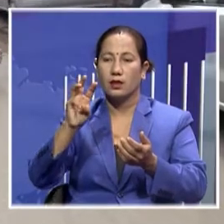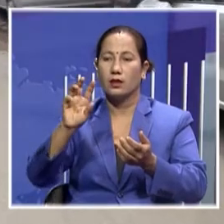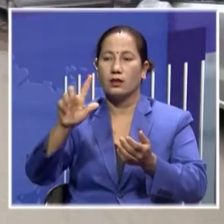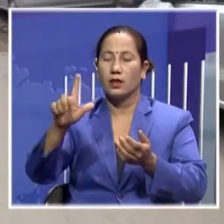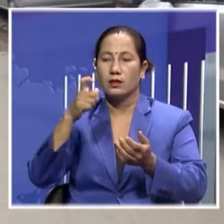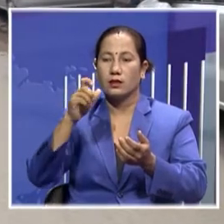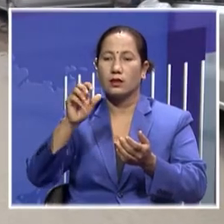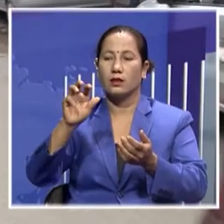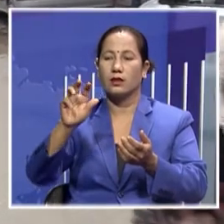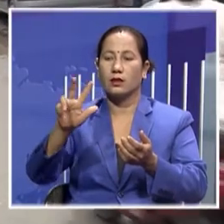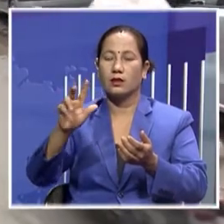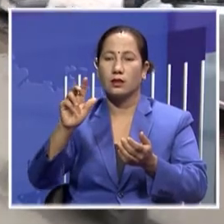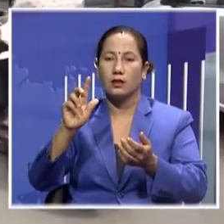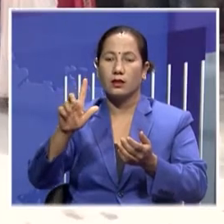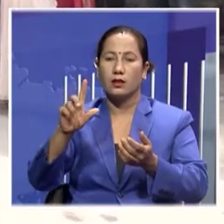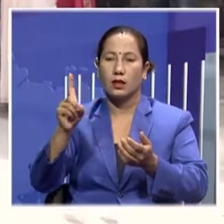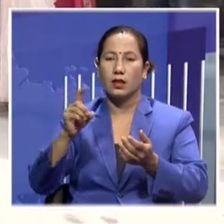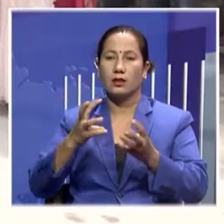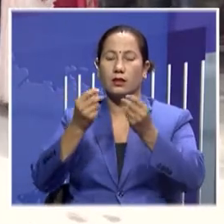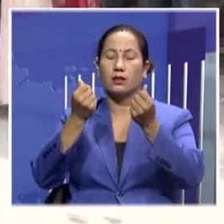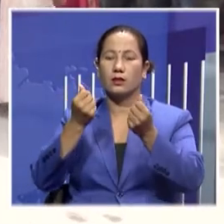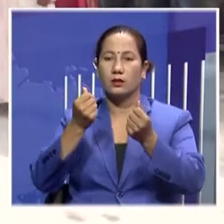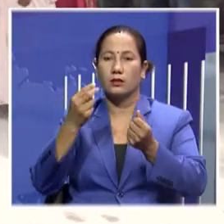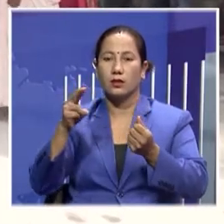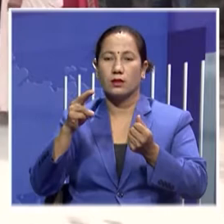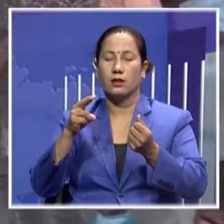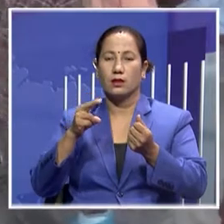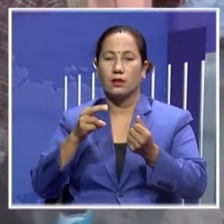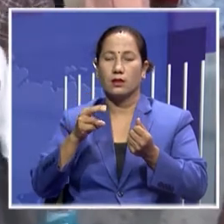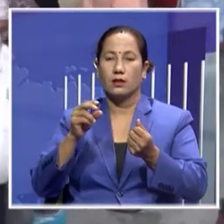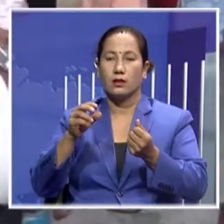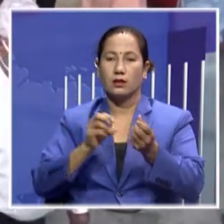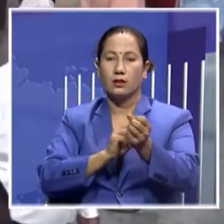1,781 जना निको भएसँगै संक्रमण मुक्त हुनेको संख्या